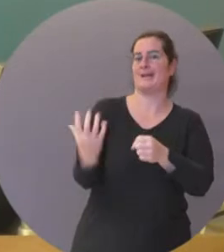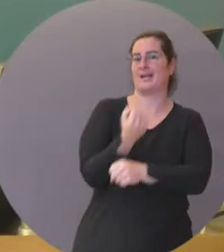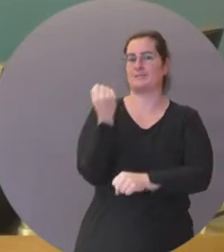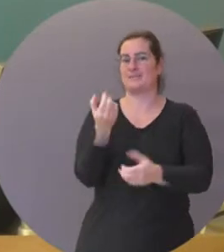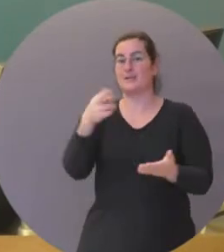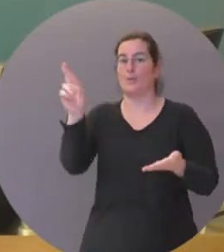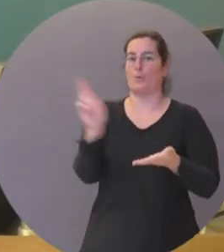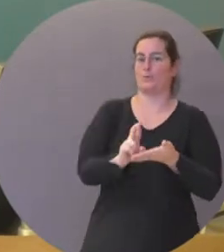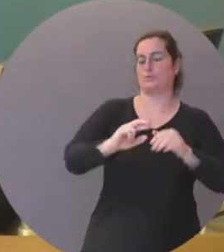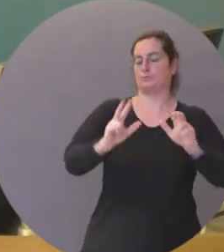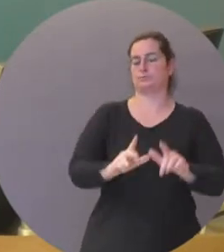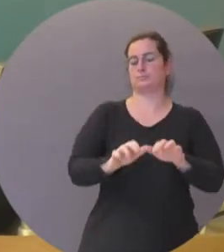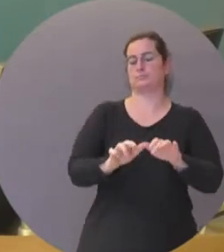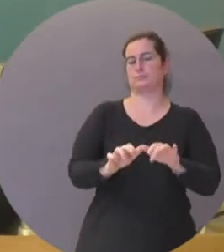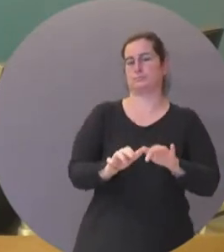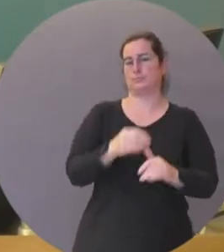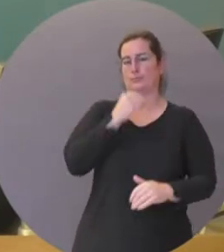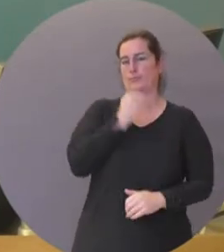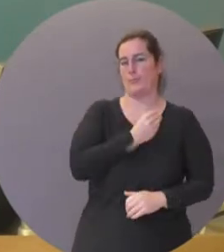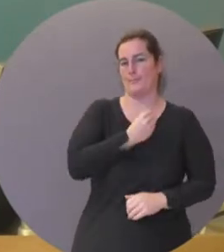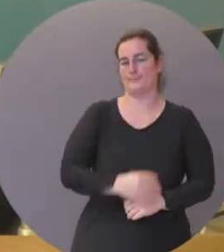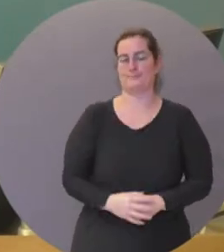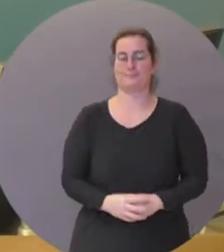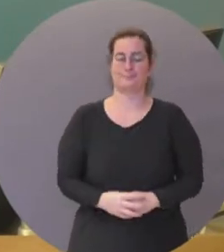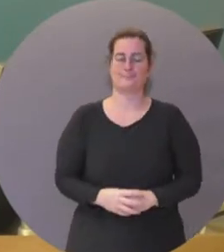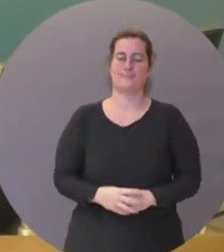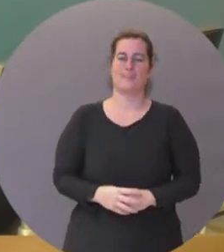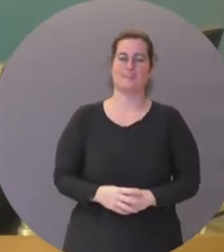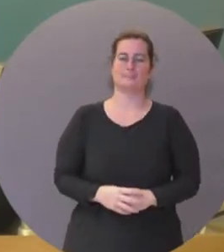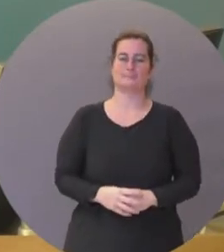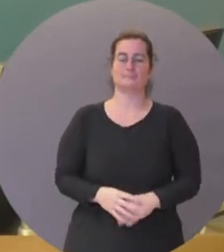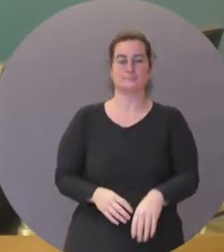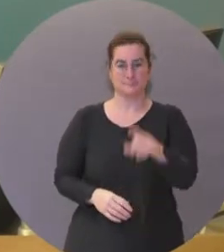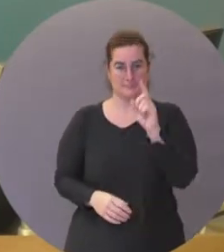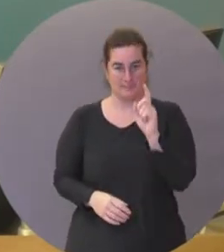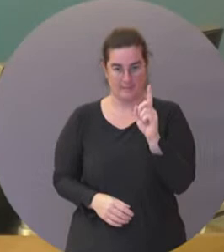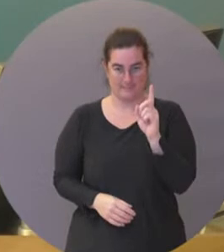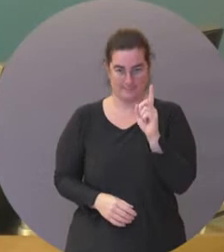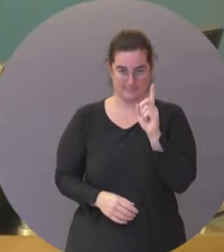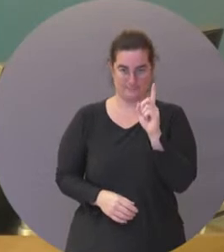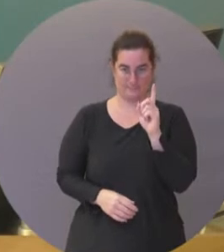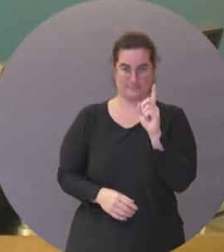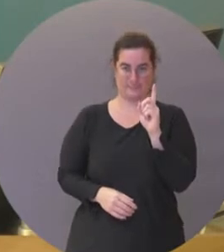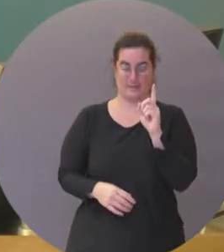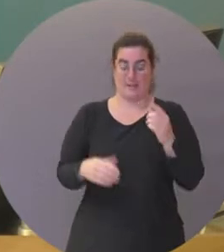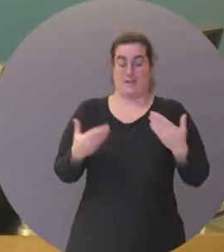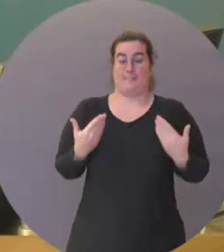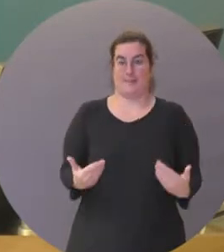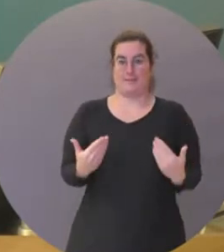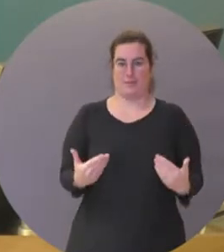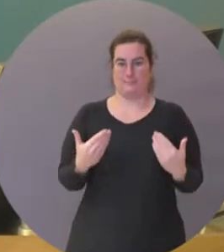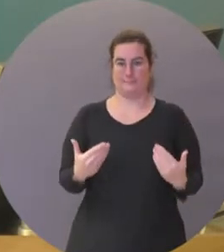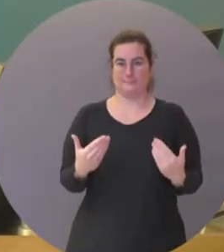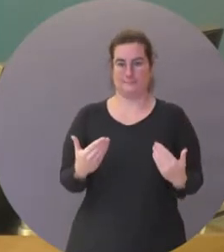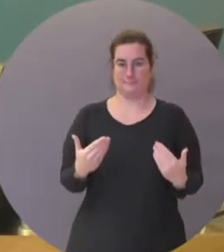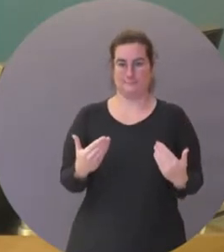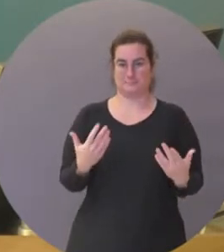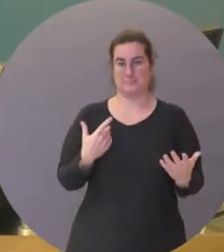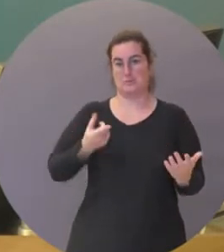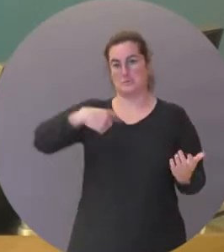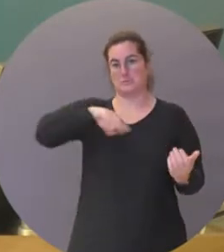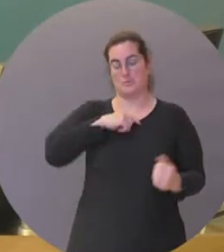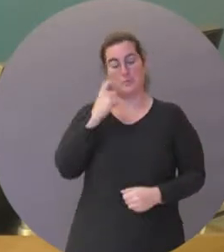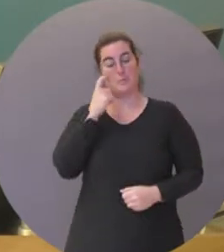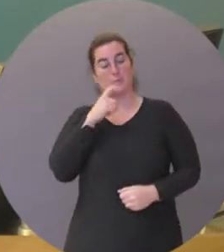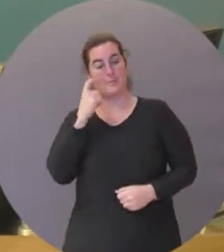surtout je tiens à signaler quelle heure où je vous parle nous n'avons constaté aucune